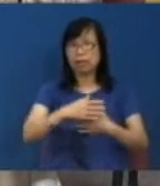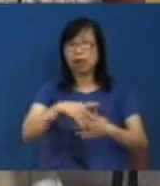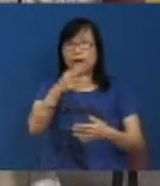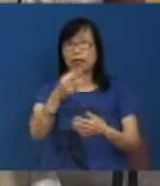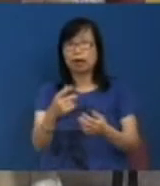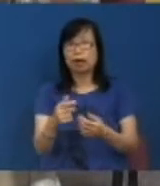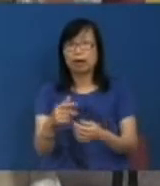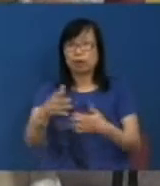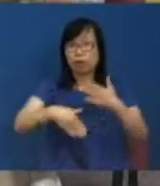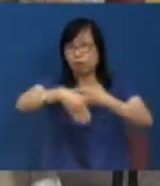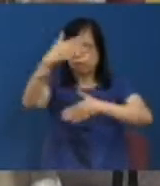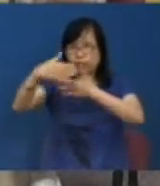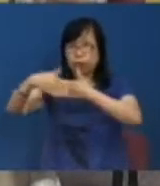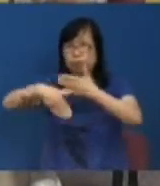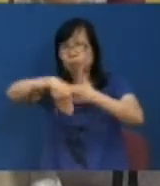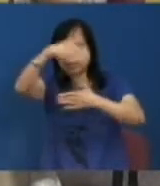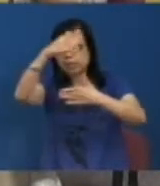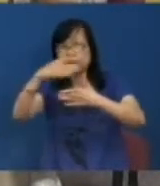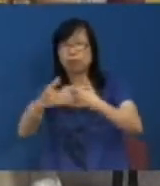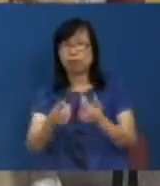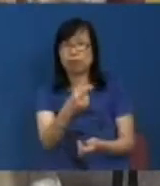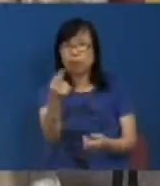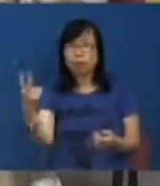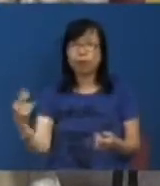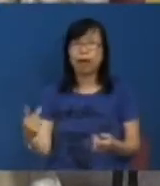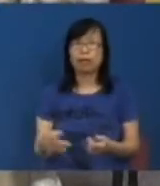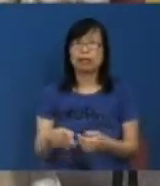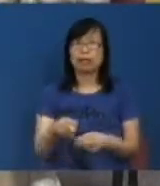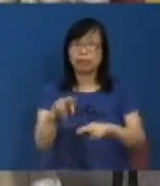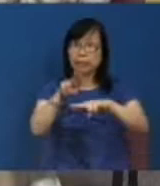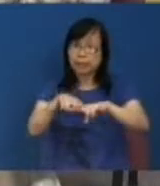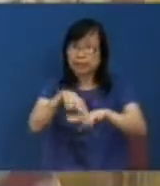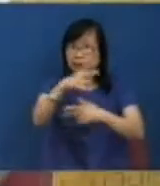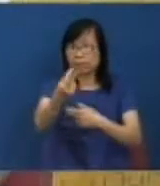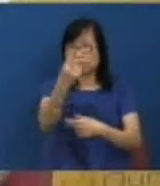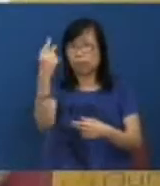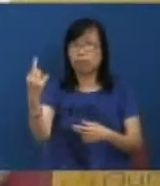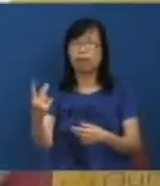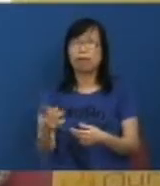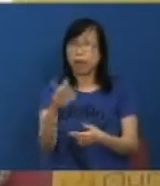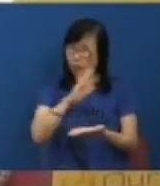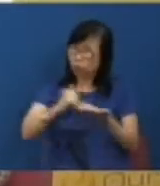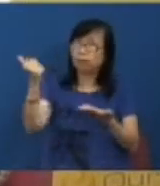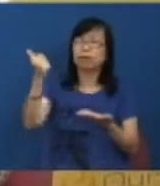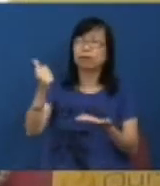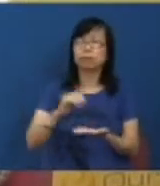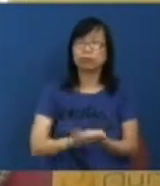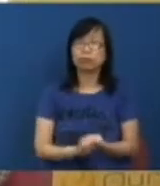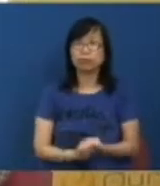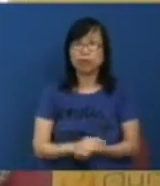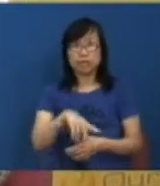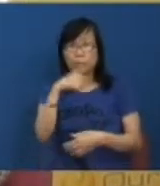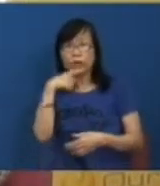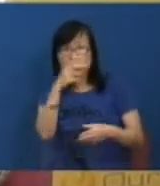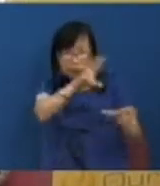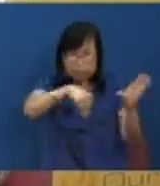化。 垂直的綠化，同埋嚇，即係我哋天頂的綠化。咁其實都靚嘅喎，即係我哋之前即係有搜集到